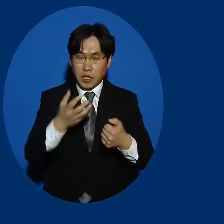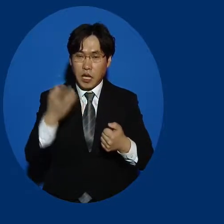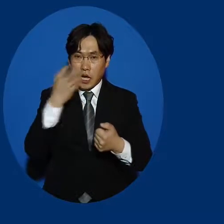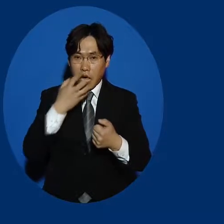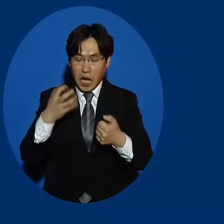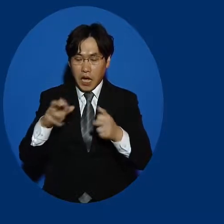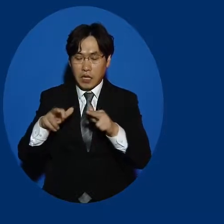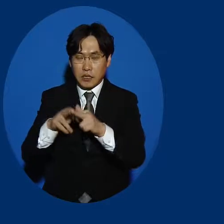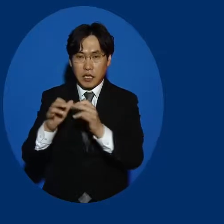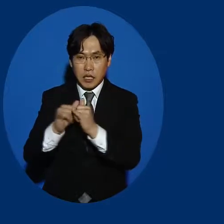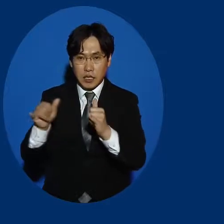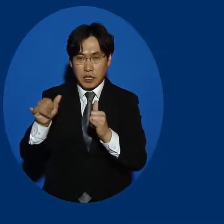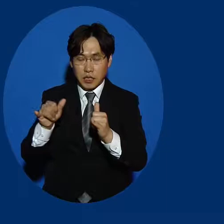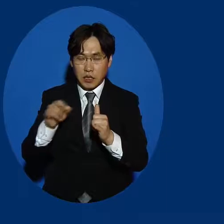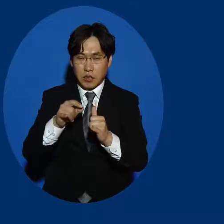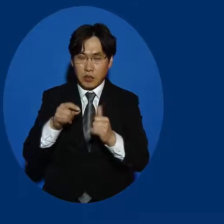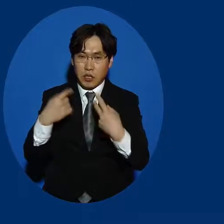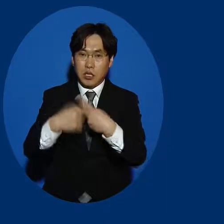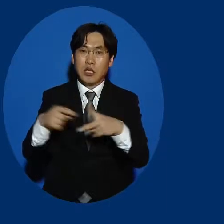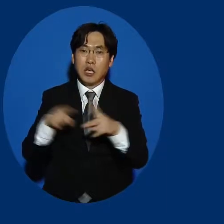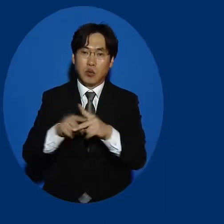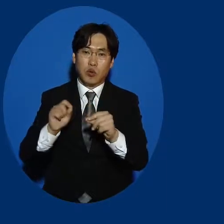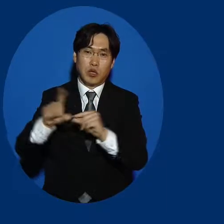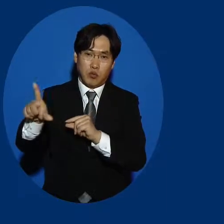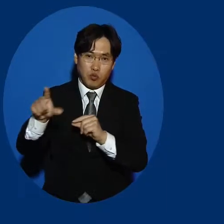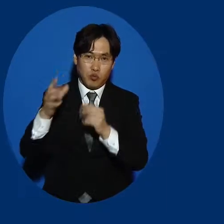비장애인들을 대상으로 하는 장애 이해 교육이었어요.